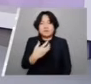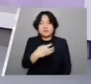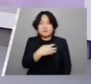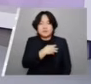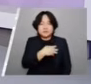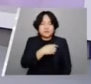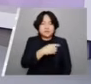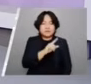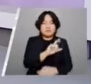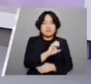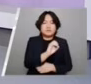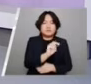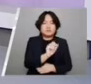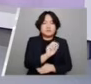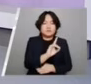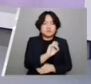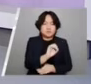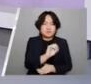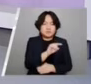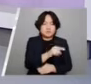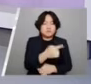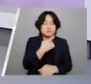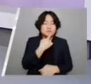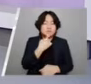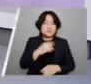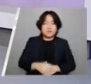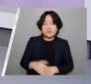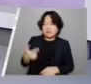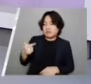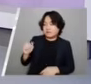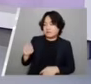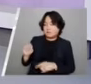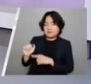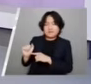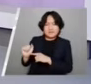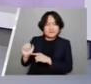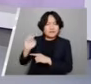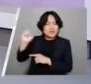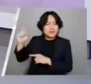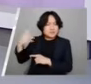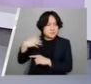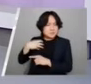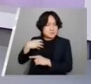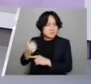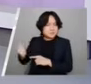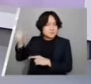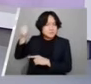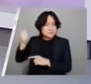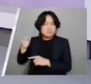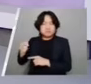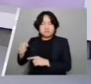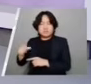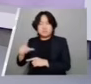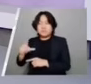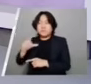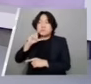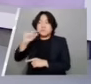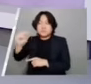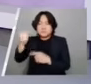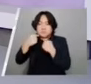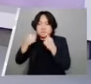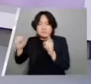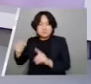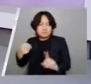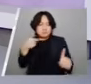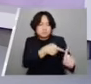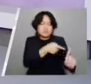ang itinuro ni dating Police Colonel Ruina Garma na siya umunong namigay ng pabuya sa mga polis na nakapatay ng suspect sa noy drug war ni dating